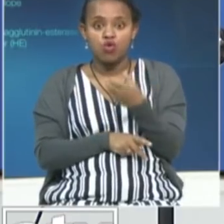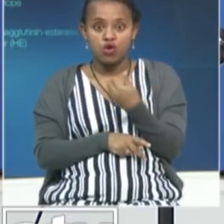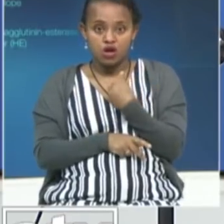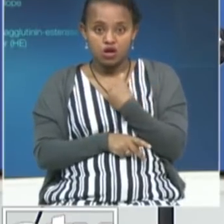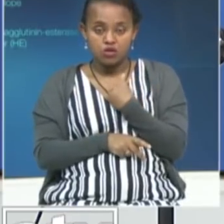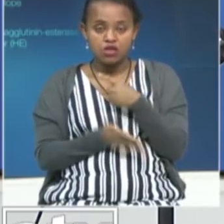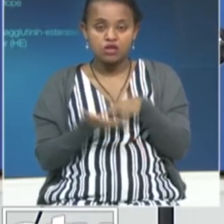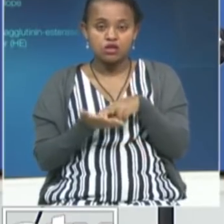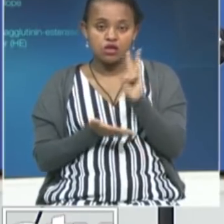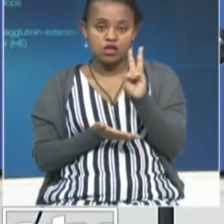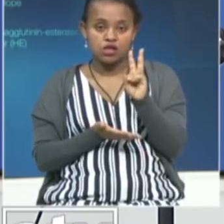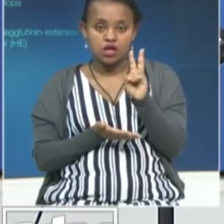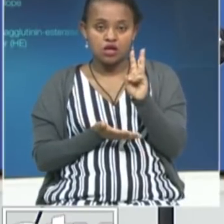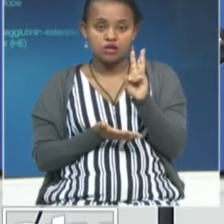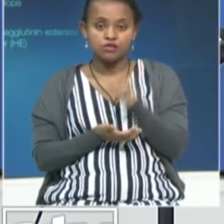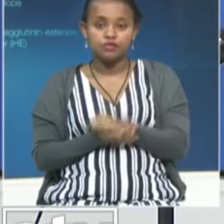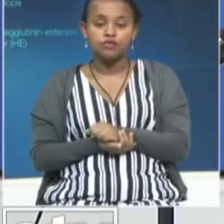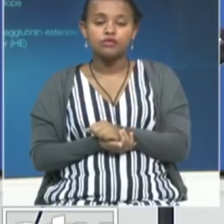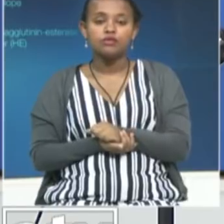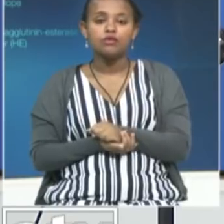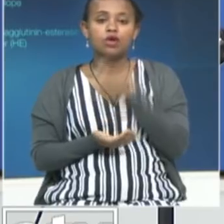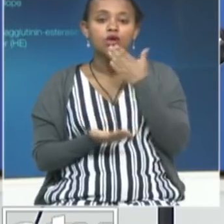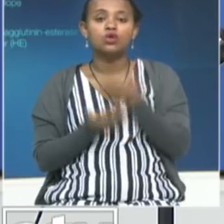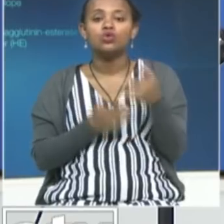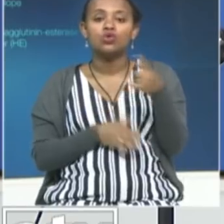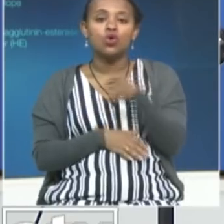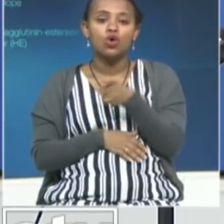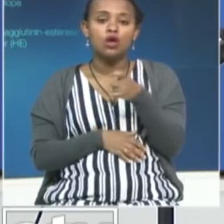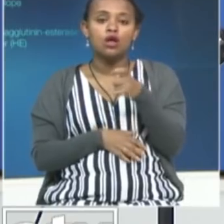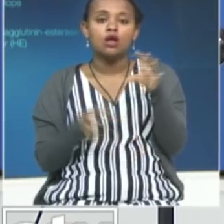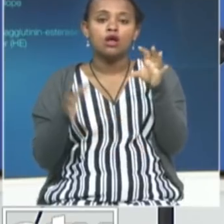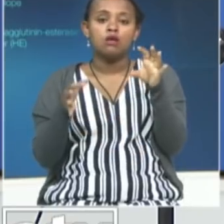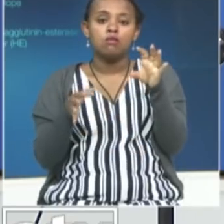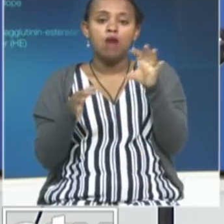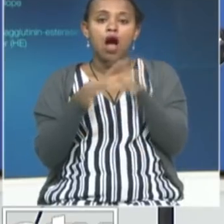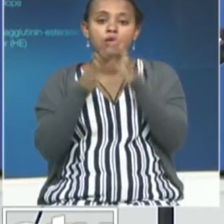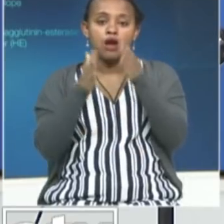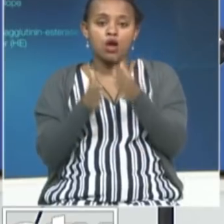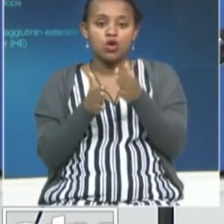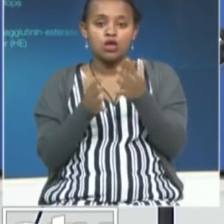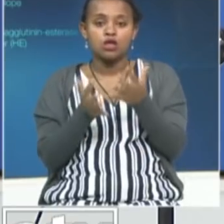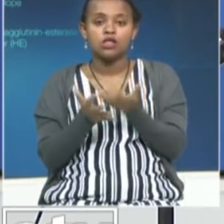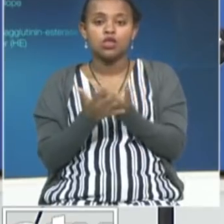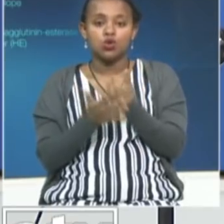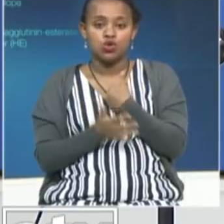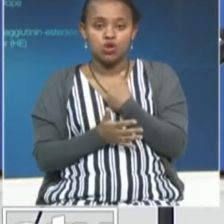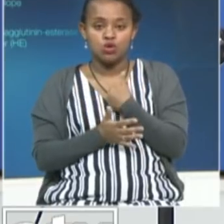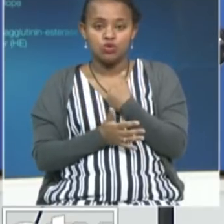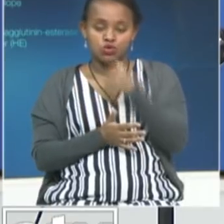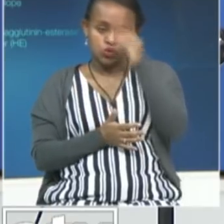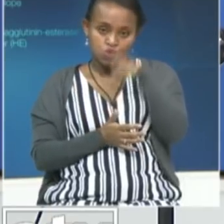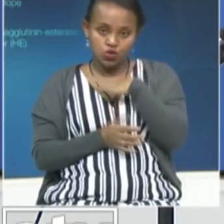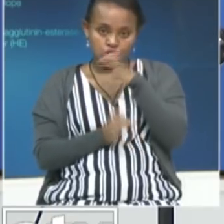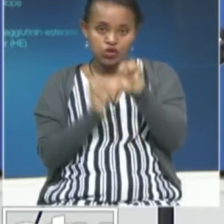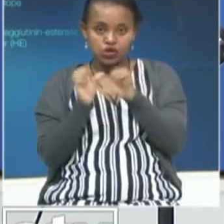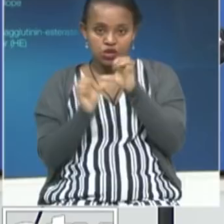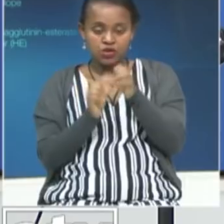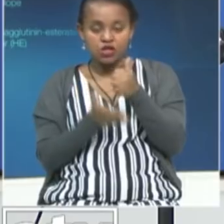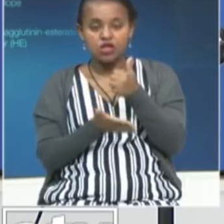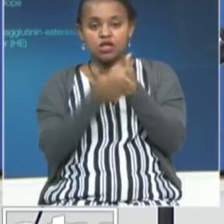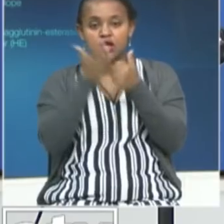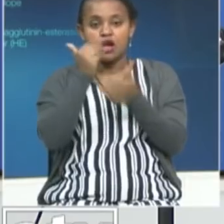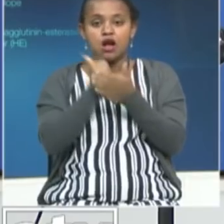አብሮ ይነሳል። ጥሩ የሆኑ ማህበራዊ እሴቶች አሉ። ሰዎች እርስ በርሳችን